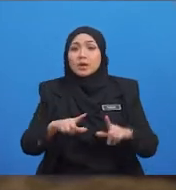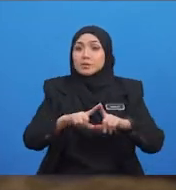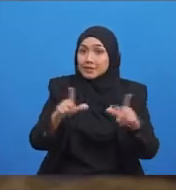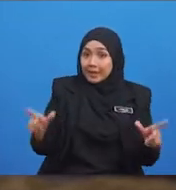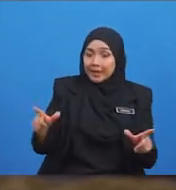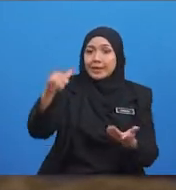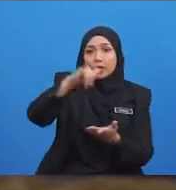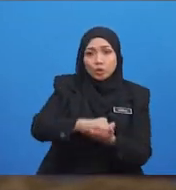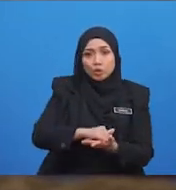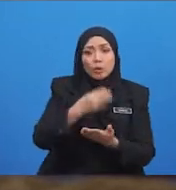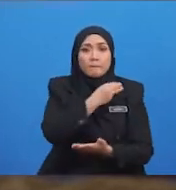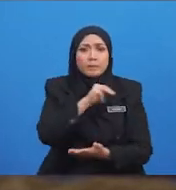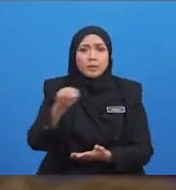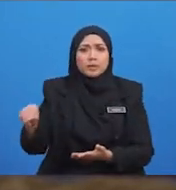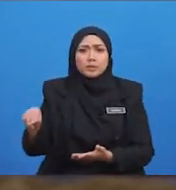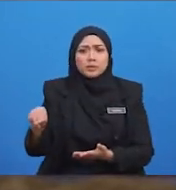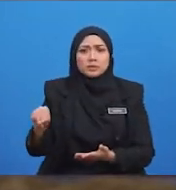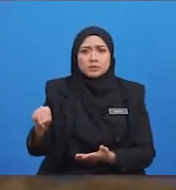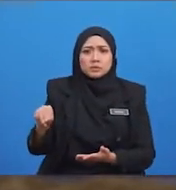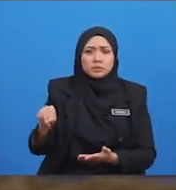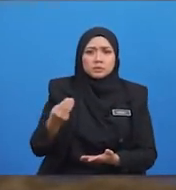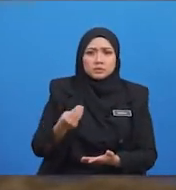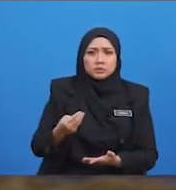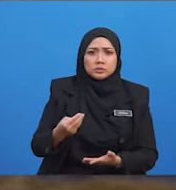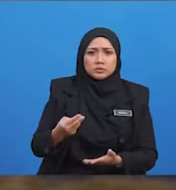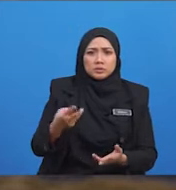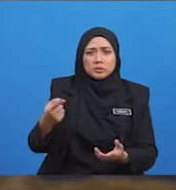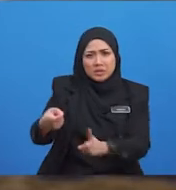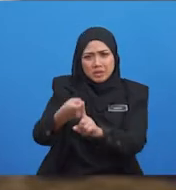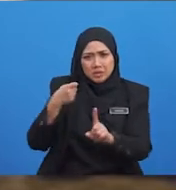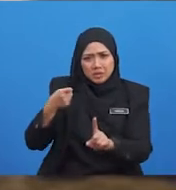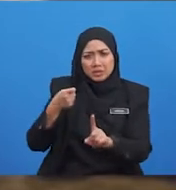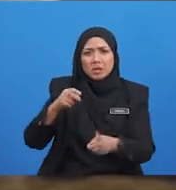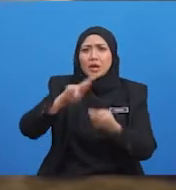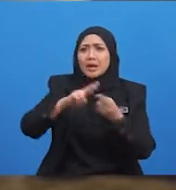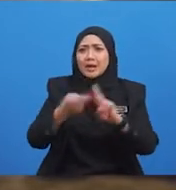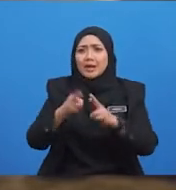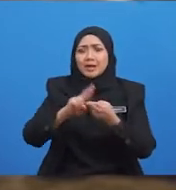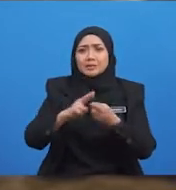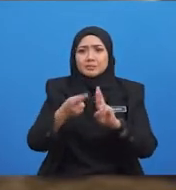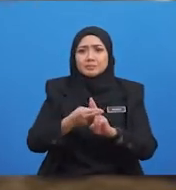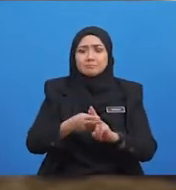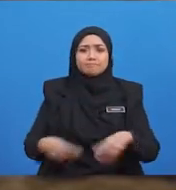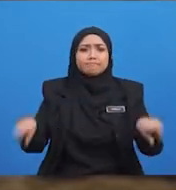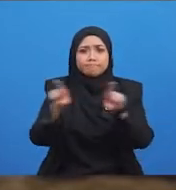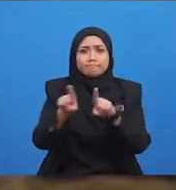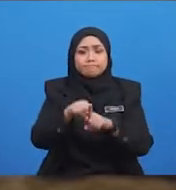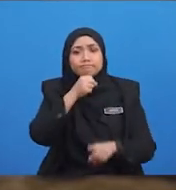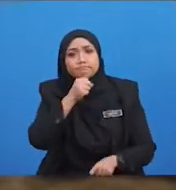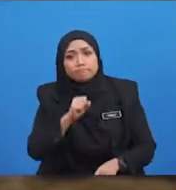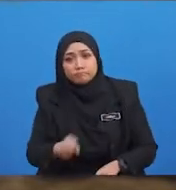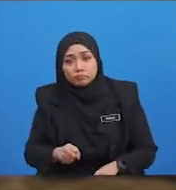itu, mereka terpengaruh dengan rakan sebaya yang mengajak ke arah perkara